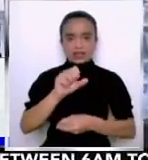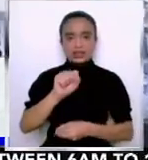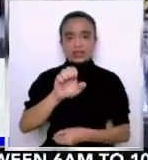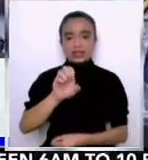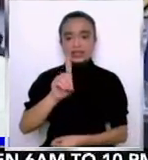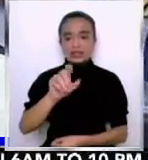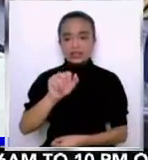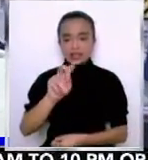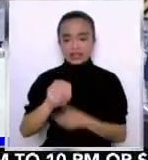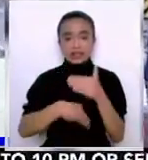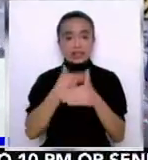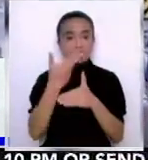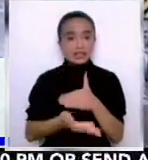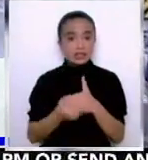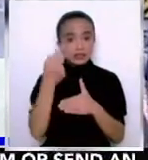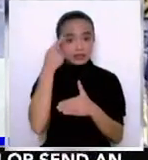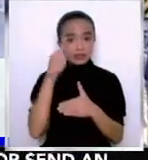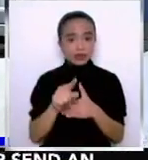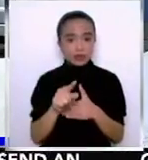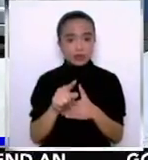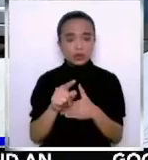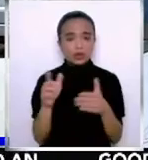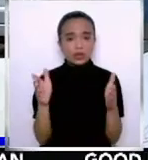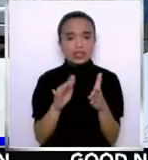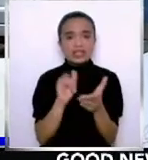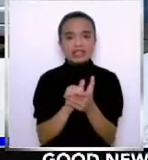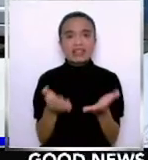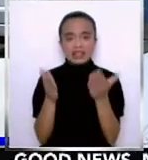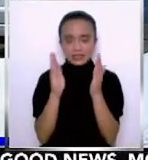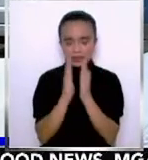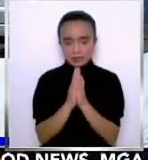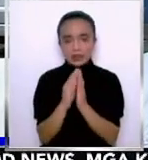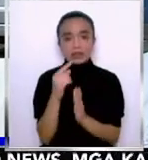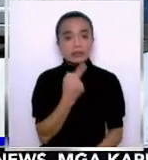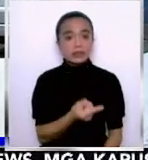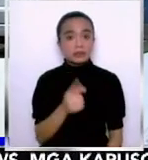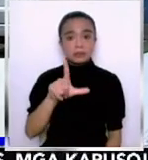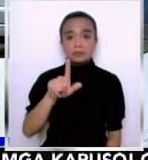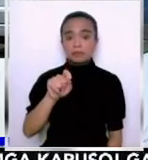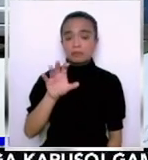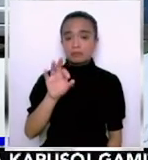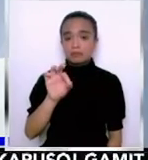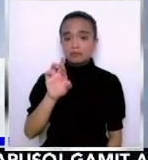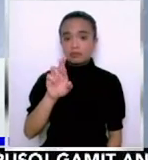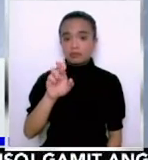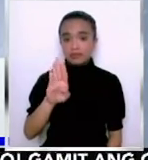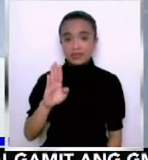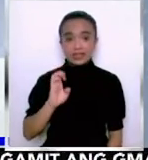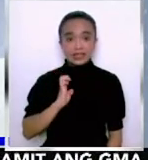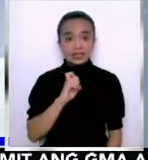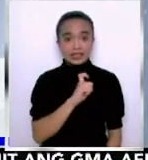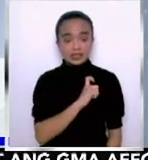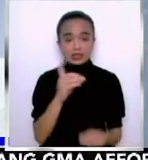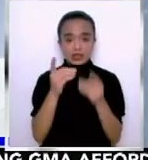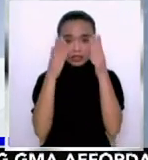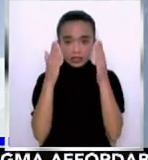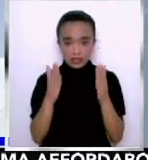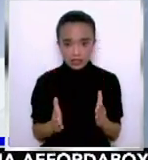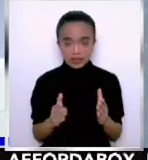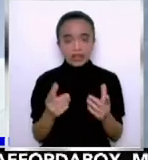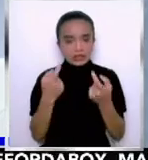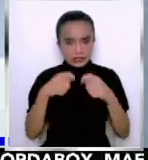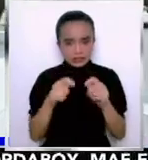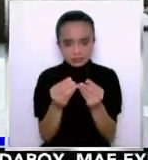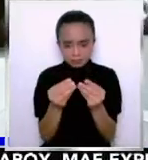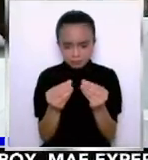pesos naman para sa premium ang hinihingi. Ayon kay LTFRB Executive Director Tina Cason, re-resolbahin nila ang mga